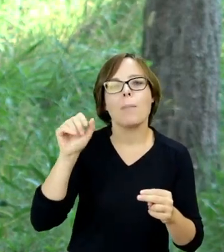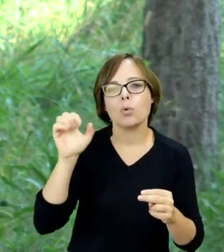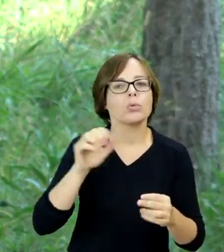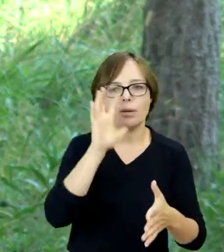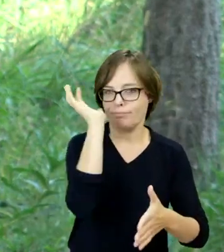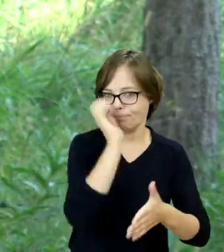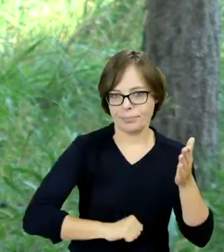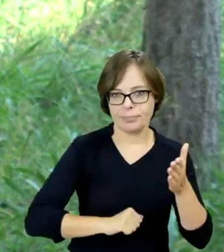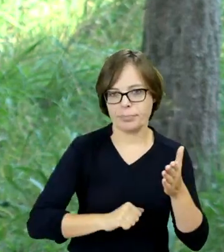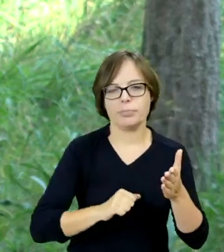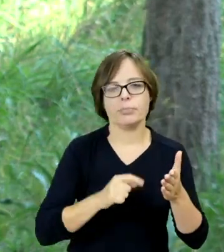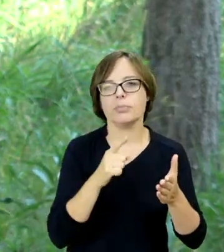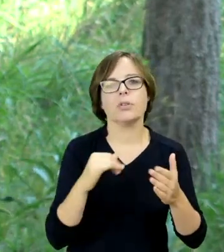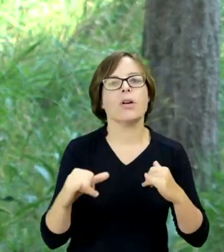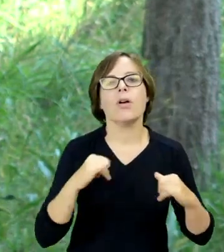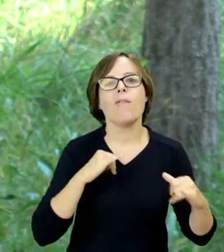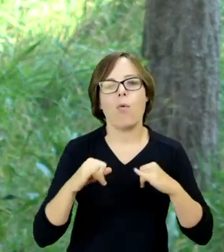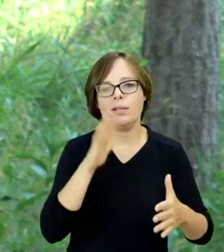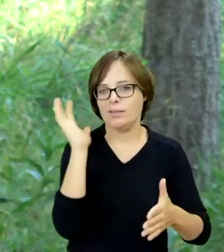pomimo tego, że